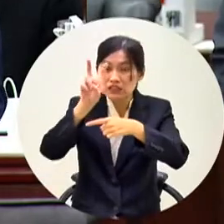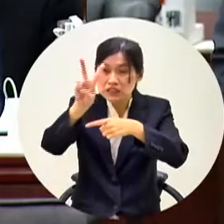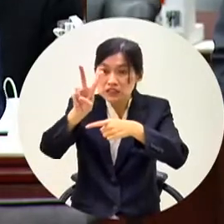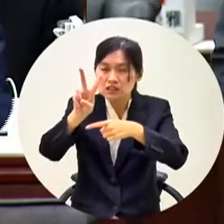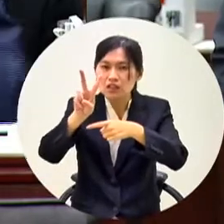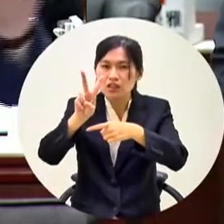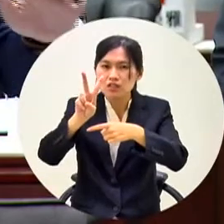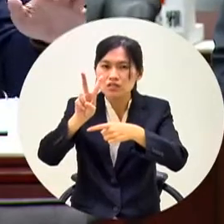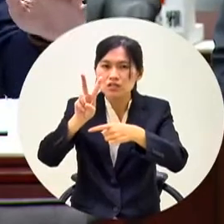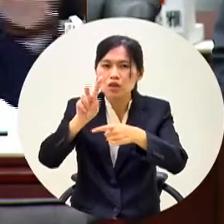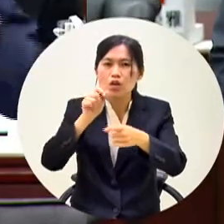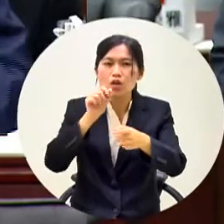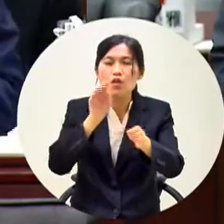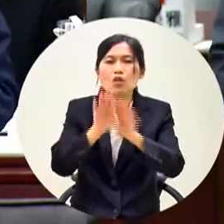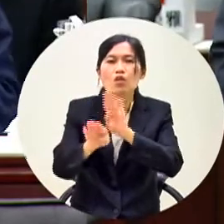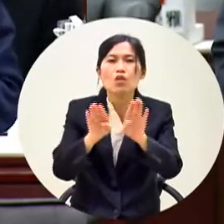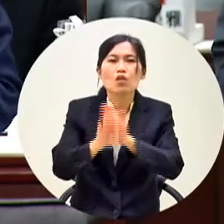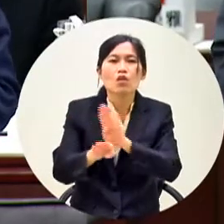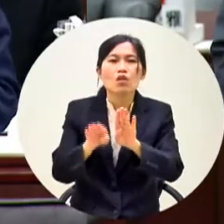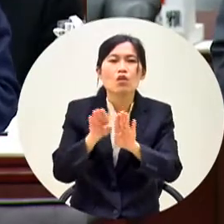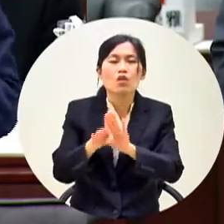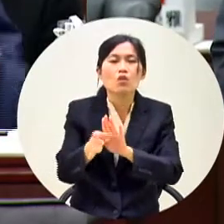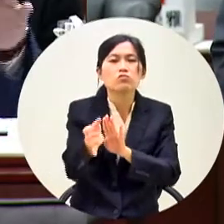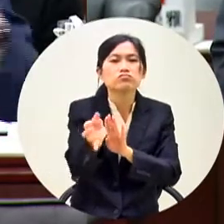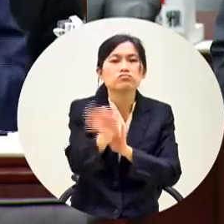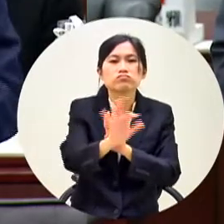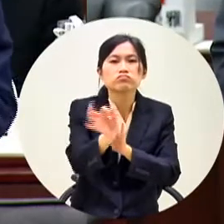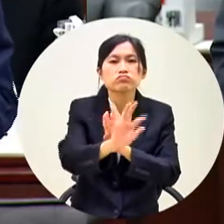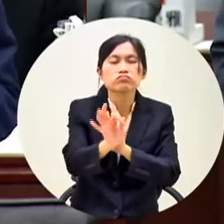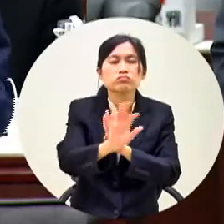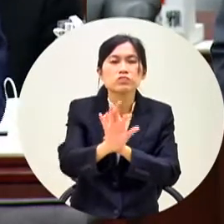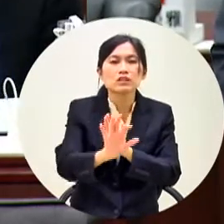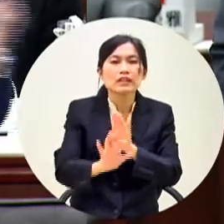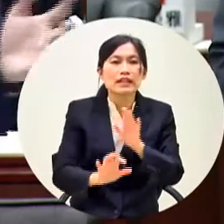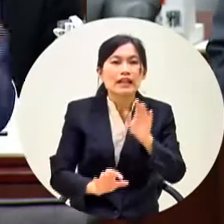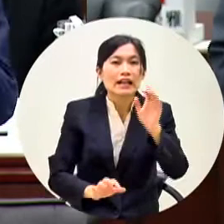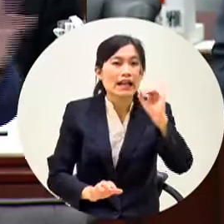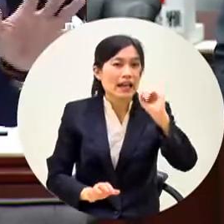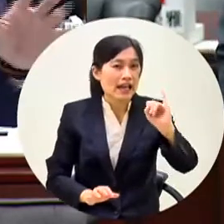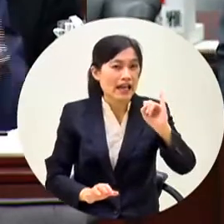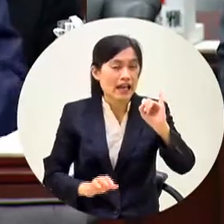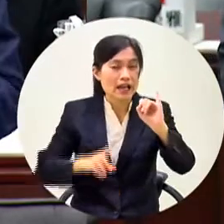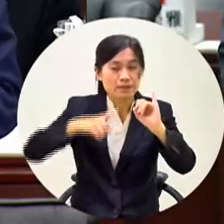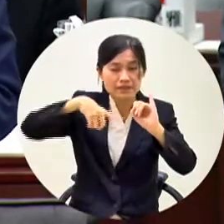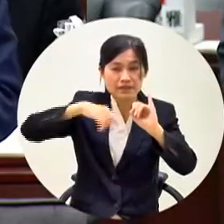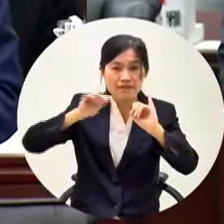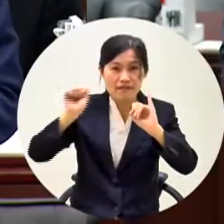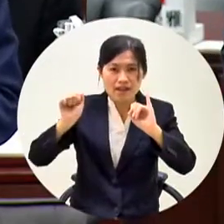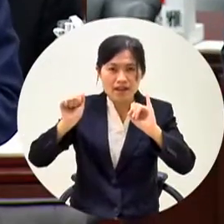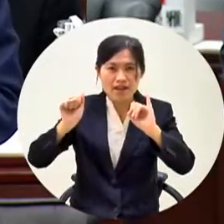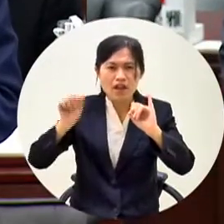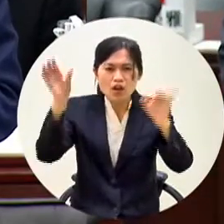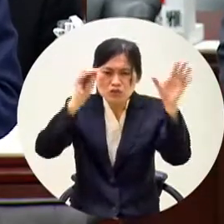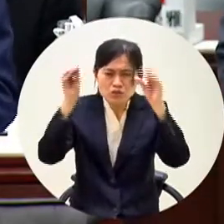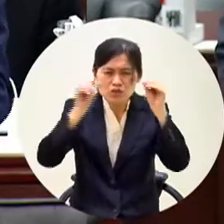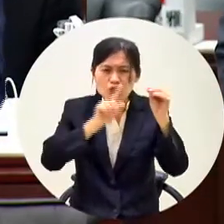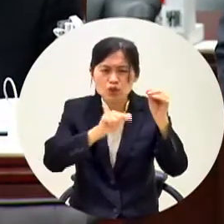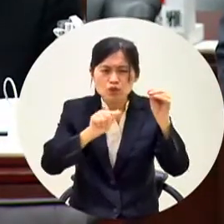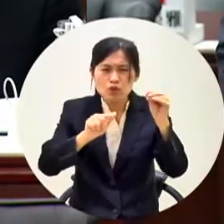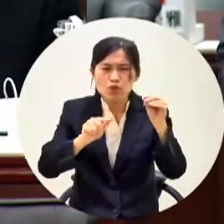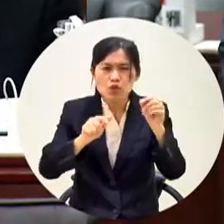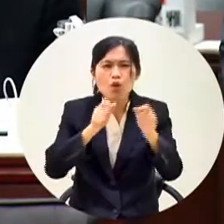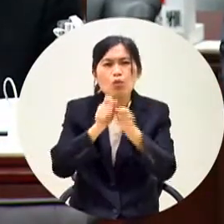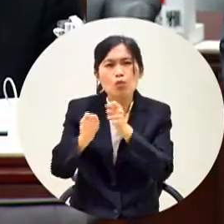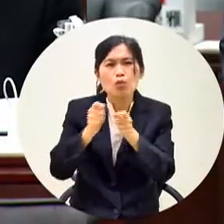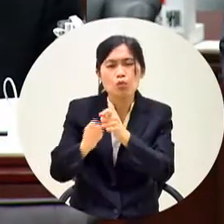于免税，包括我昨天在讲的这个 ITA， 因为资讯产品大概大部分拢免税了哈，啊，甲 T